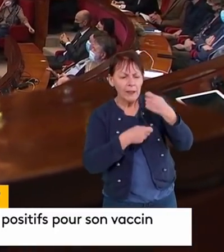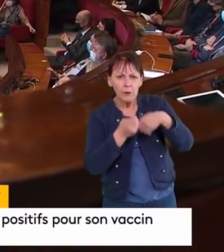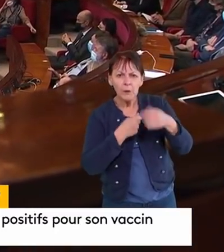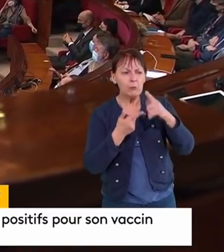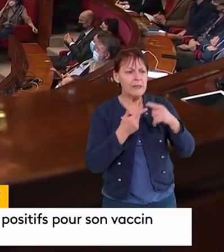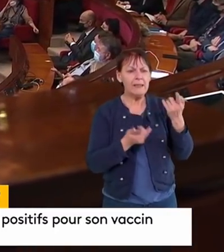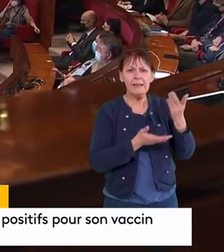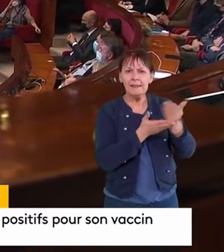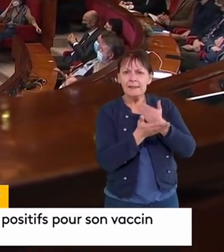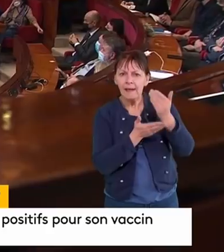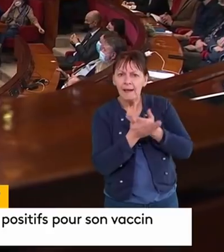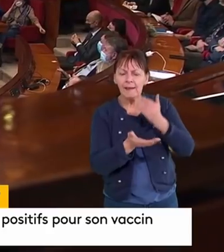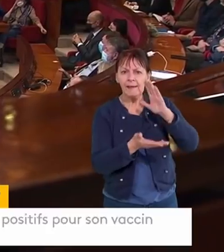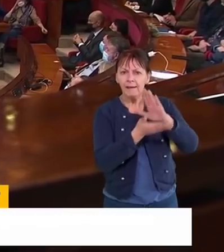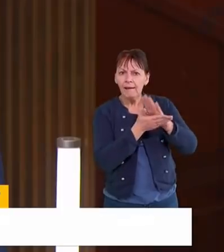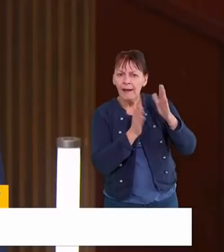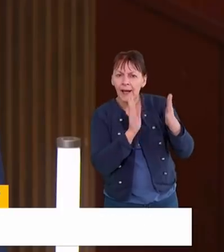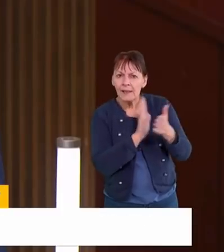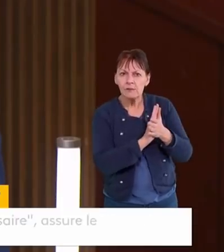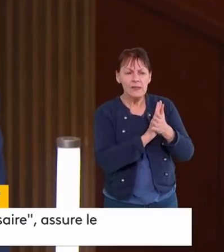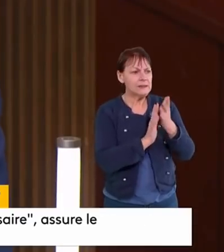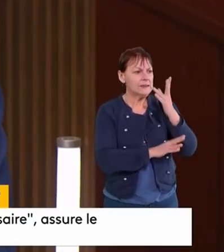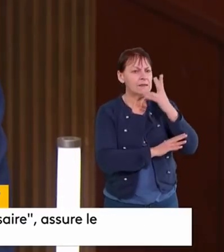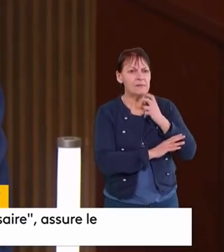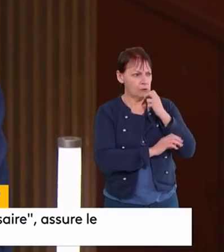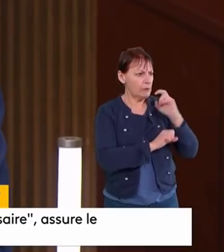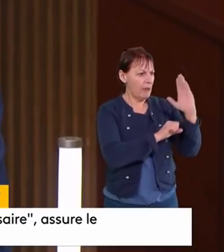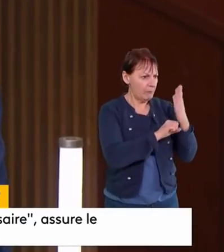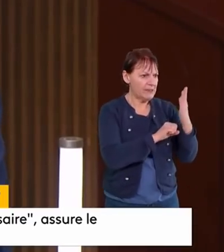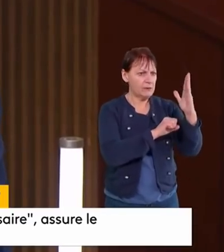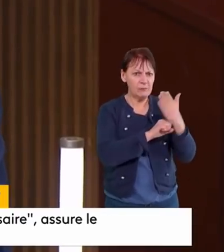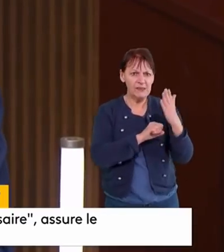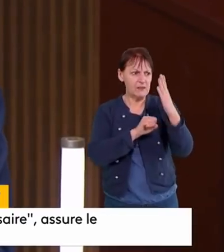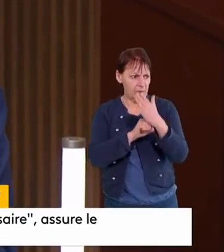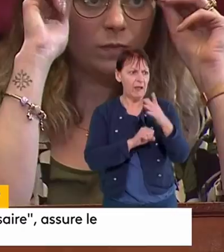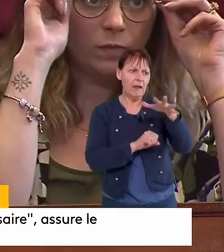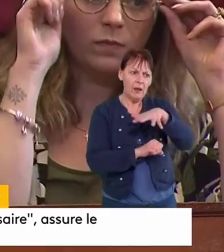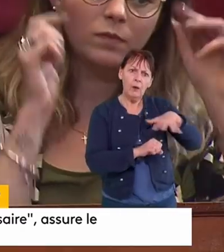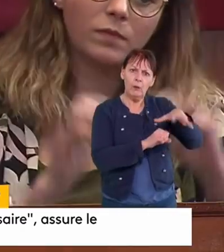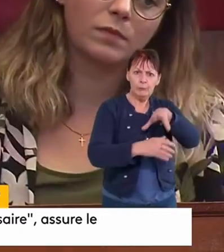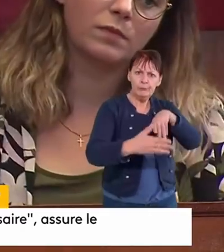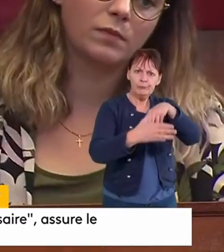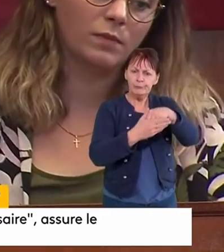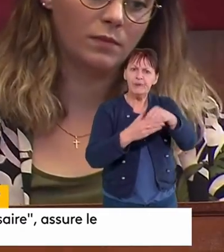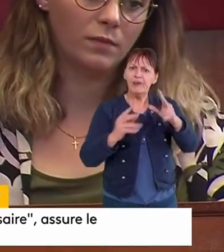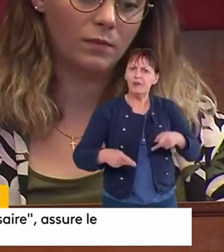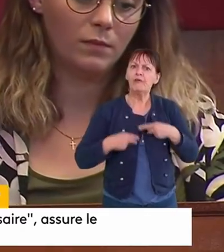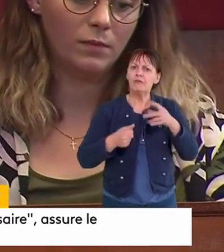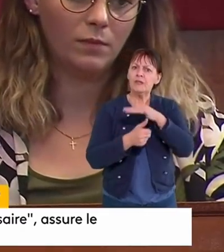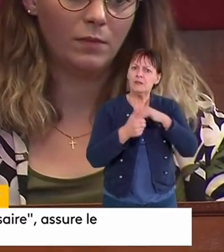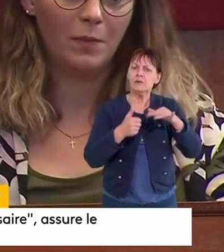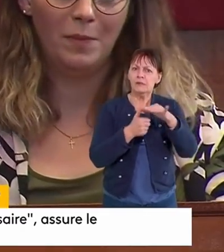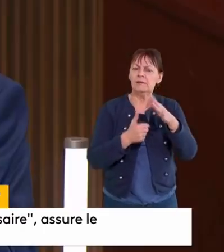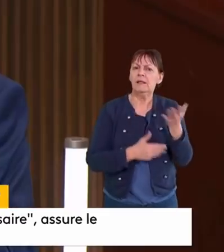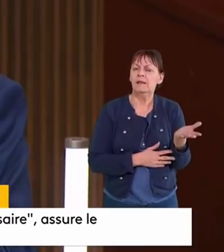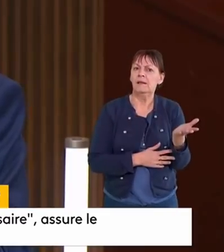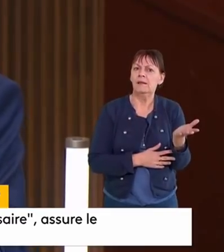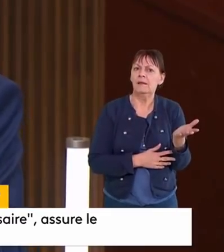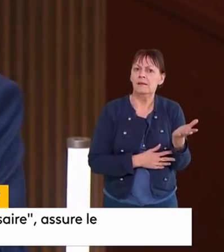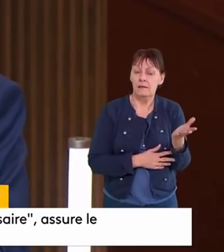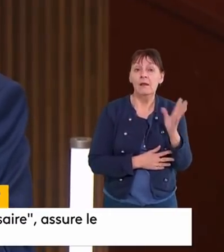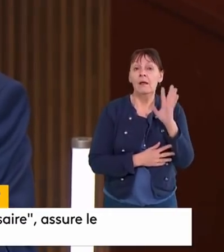des représentants du monde associatif, des citoyens qui participent à la vie de la société. C'est donc à ce titre